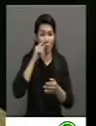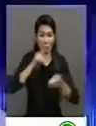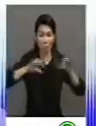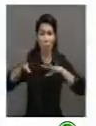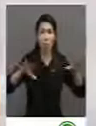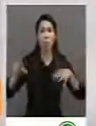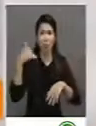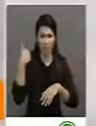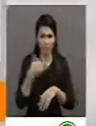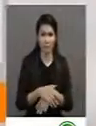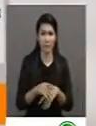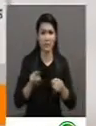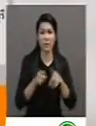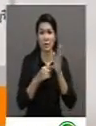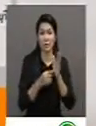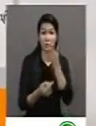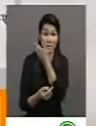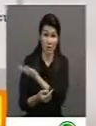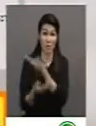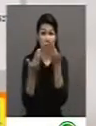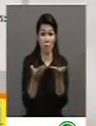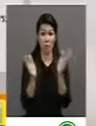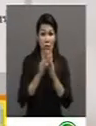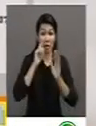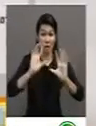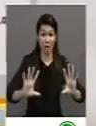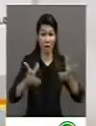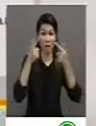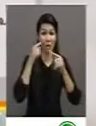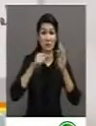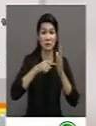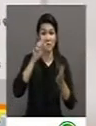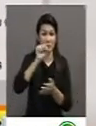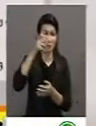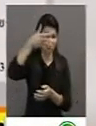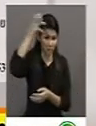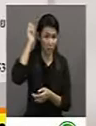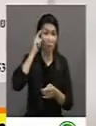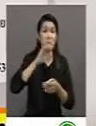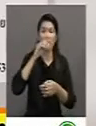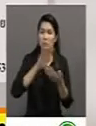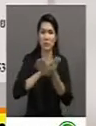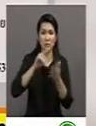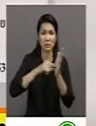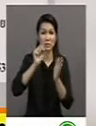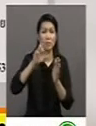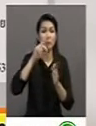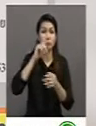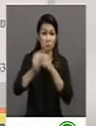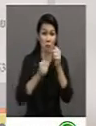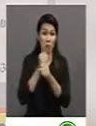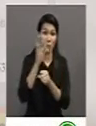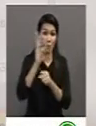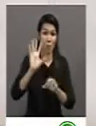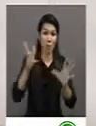เต็มไปหมดเลย อย่างครอบครัวของน้องจีจี้ซึ่งหายตัวไปที่จังหวัดสระบุรีเมื่อ6ปีก่อนจนถึงวันนี้ครอบครัว